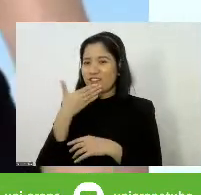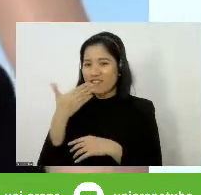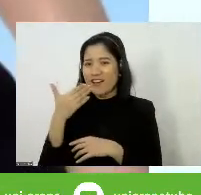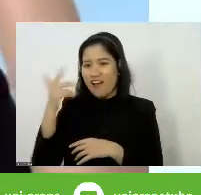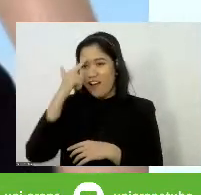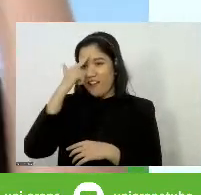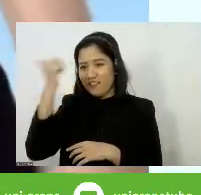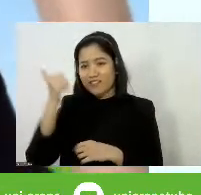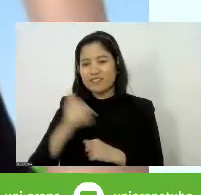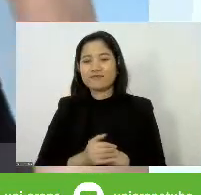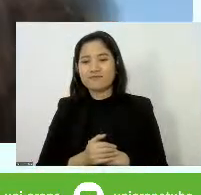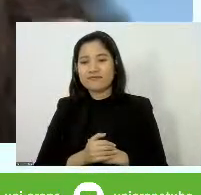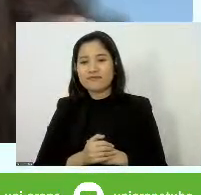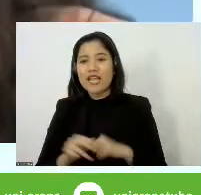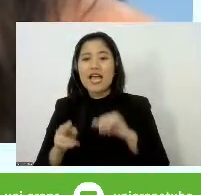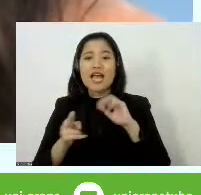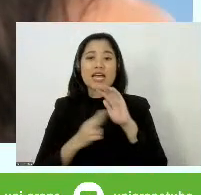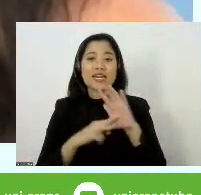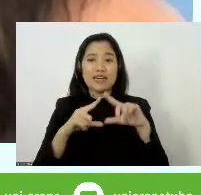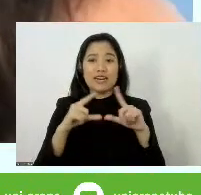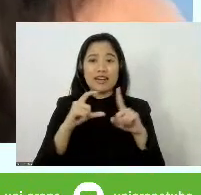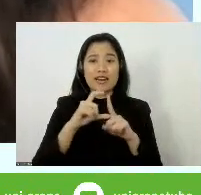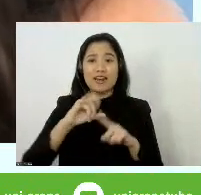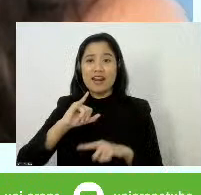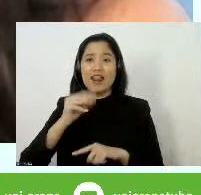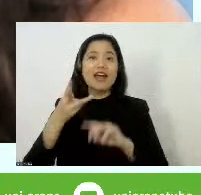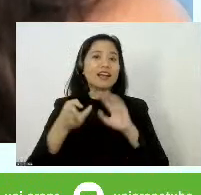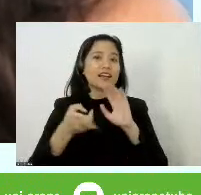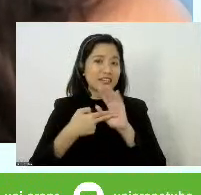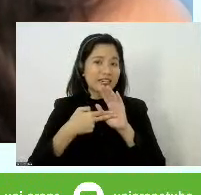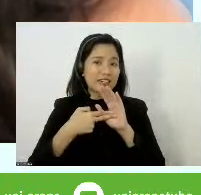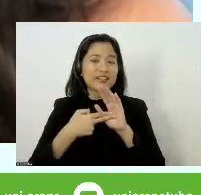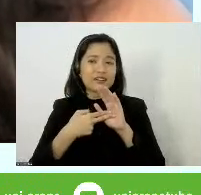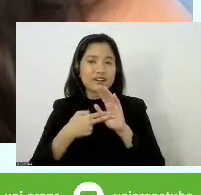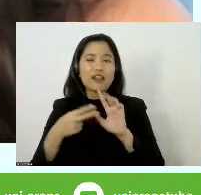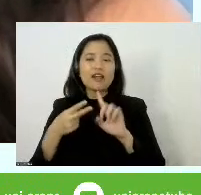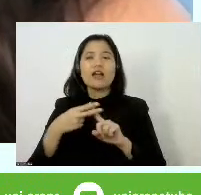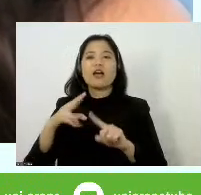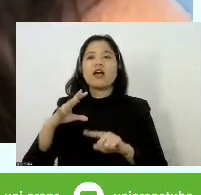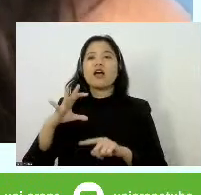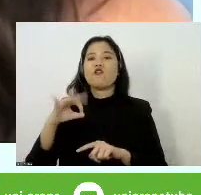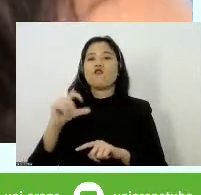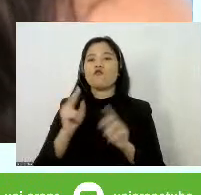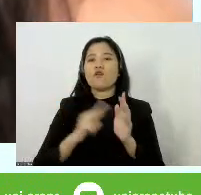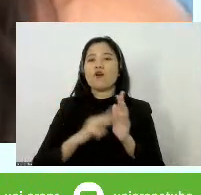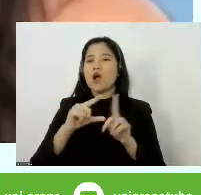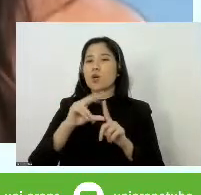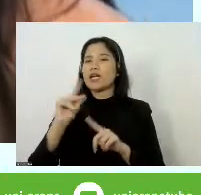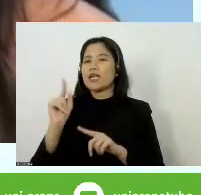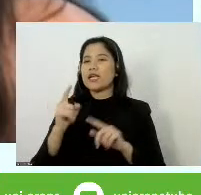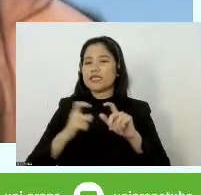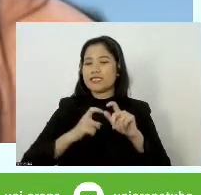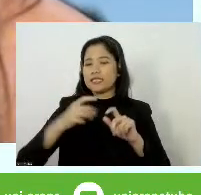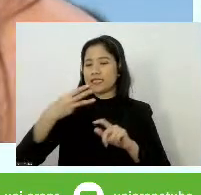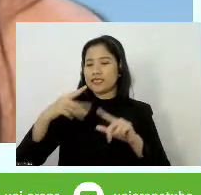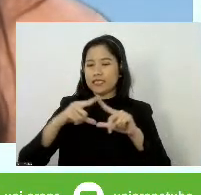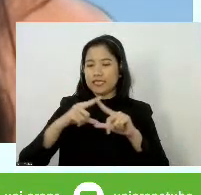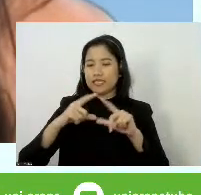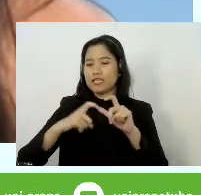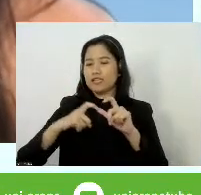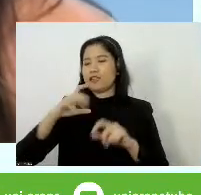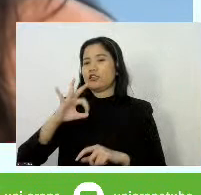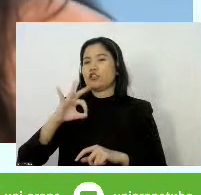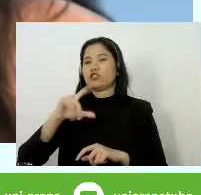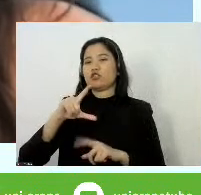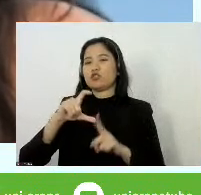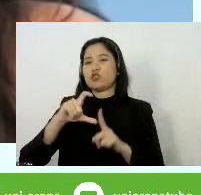ada Nadine Chandrawinata dari founders Fiz R Halo Nadin apa kabar Halo